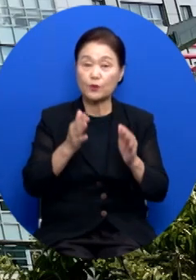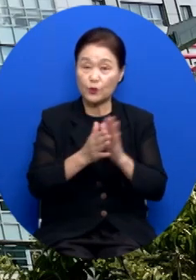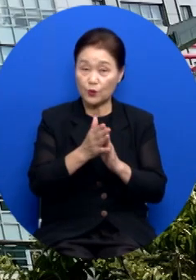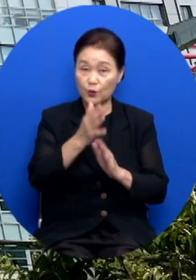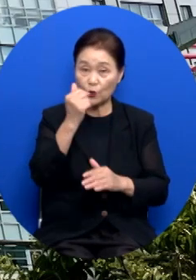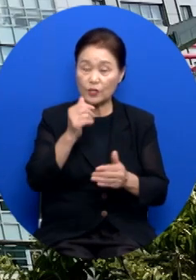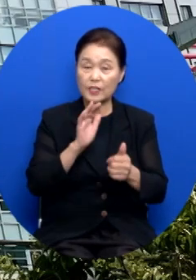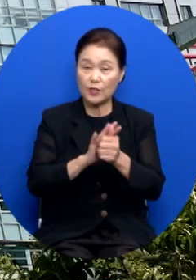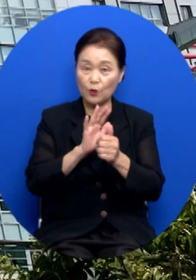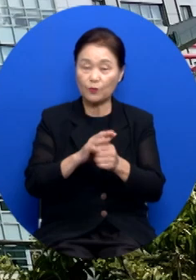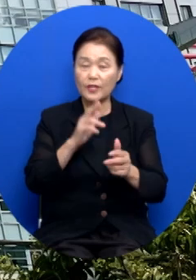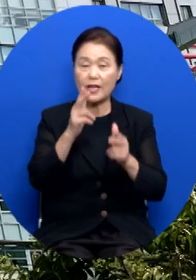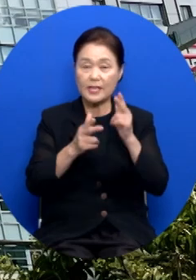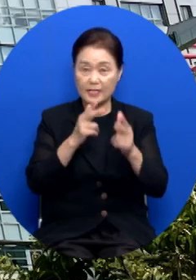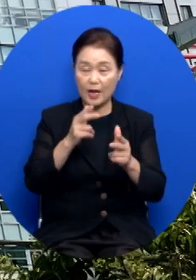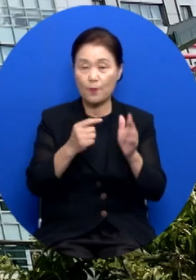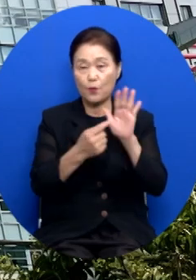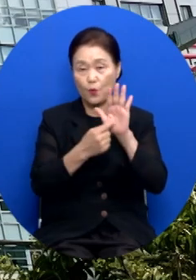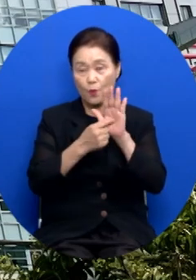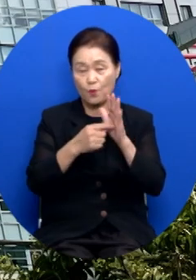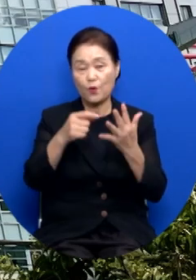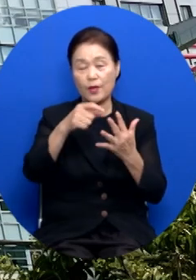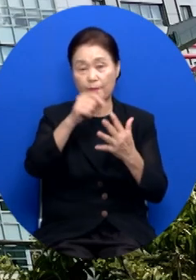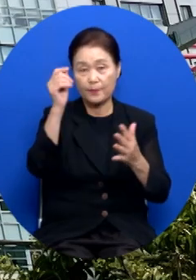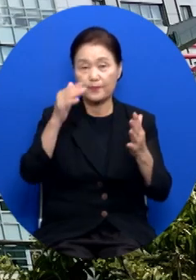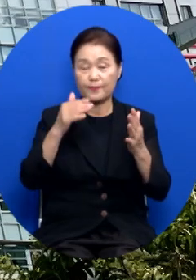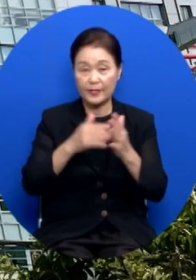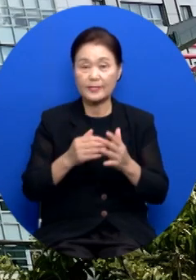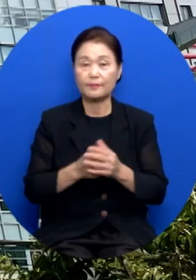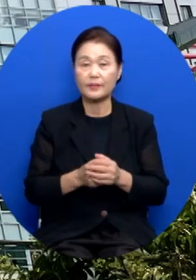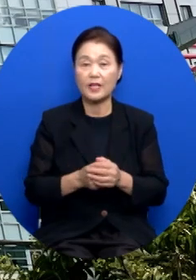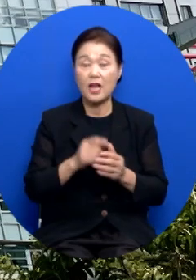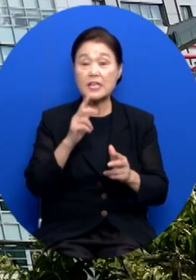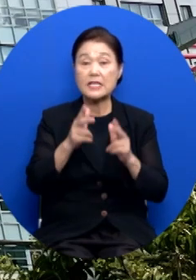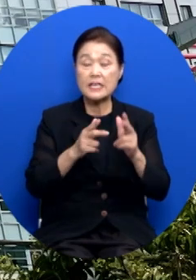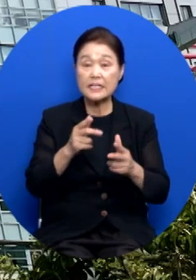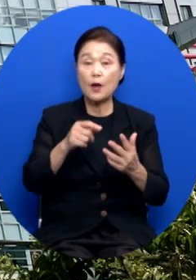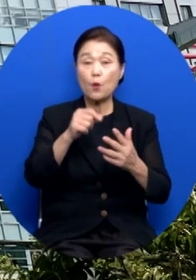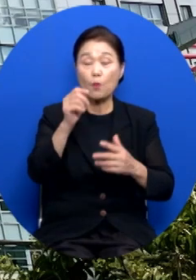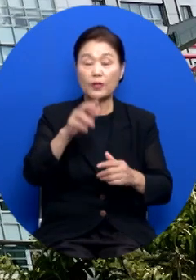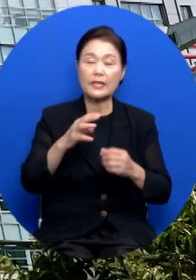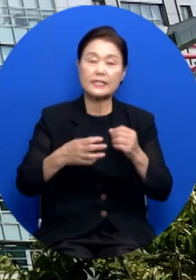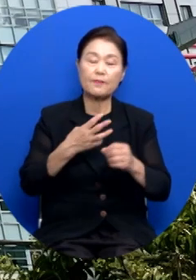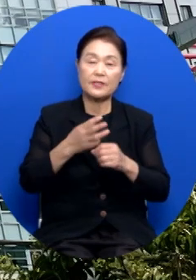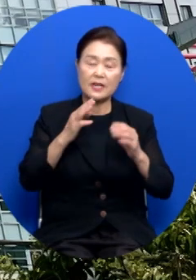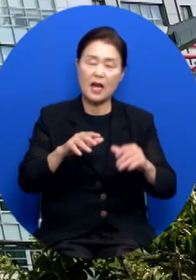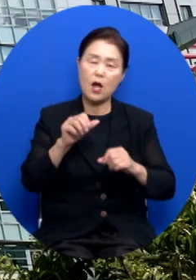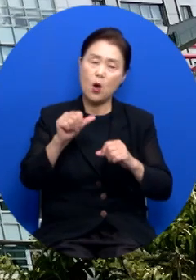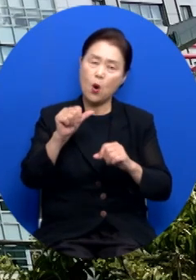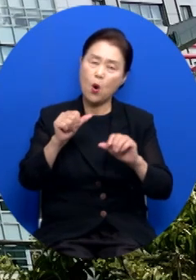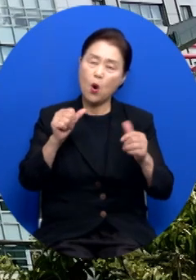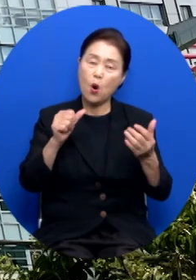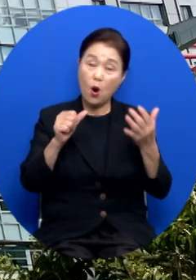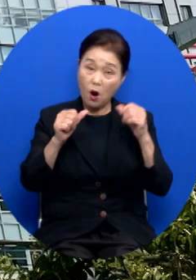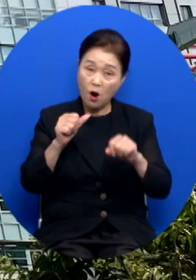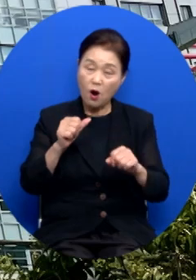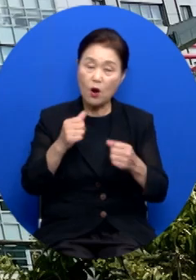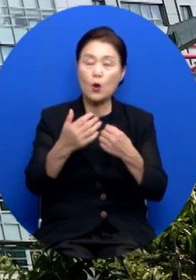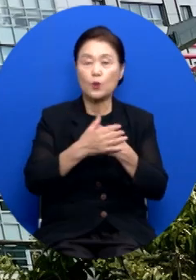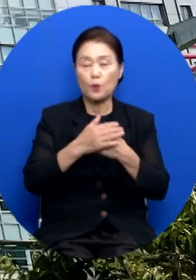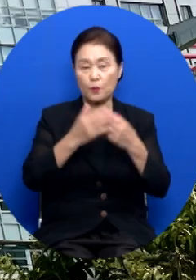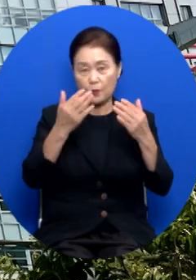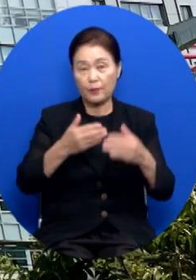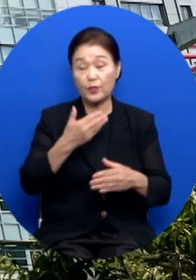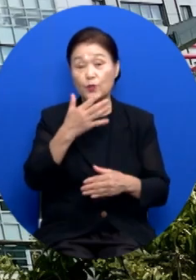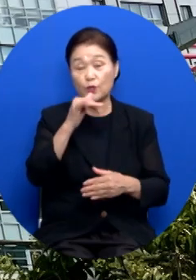공모에 최종 선정됐습니다. 이에 따라 신한대 인문도시 사업단은 3년 동안 약 5억 원을 지원받을 수 있으며